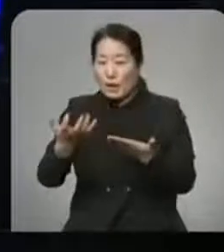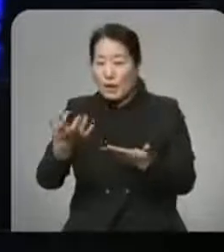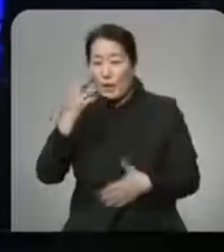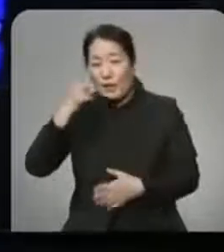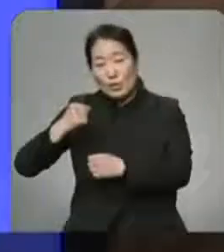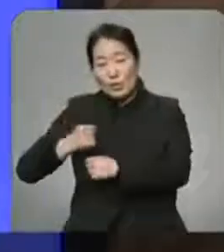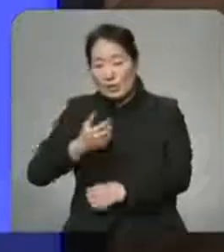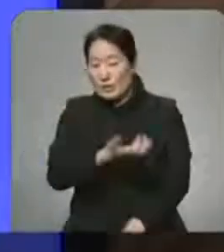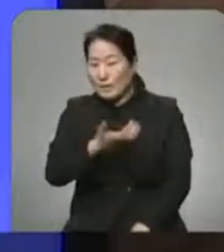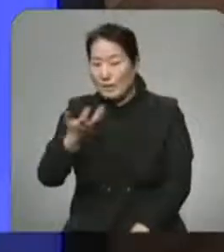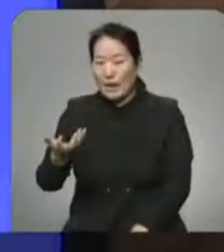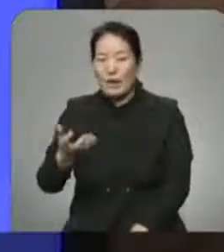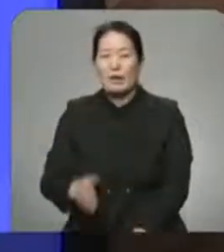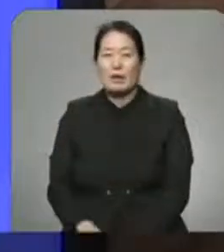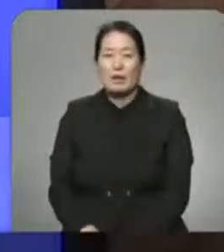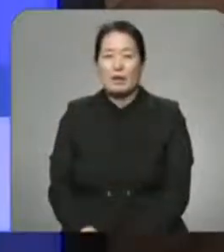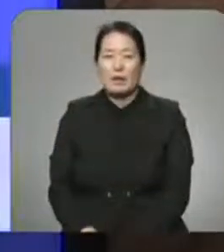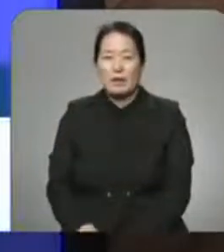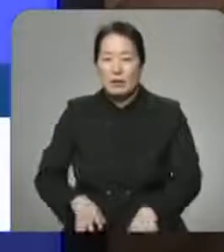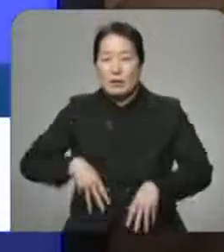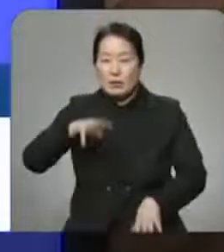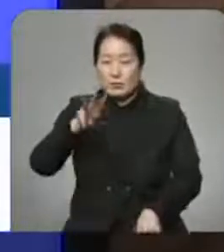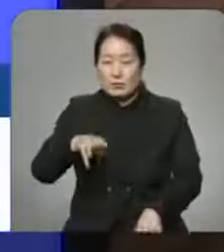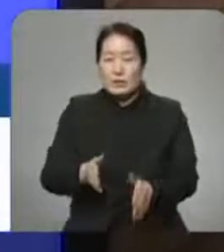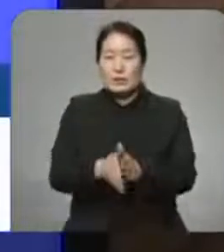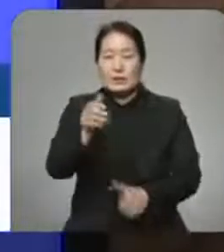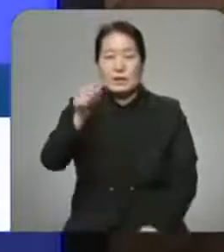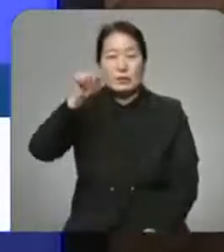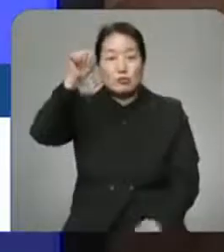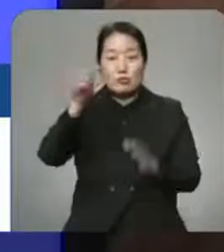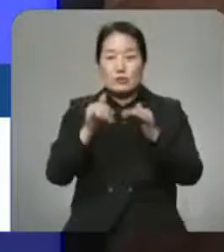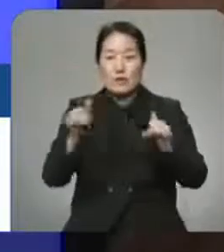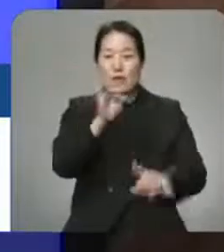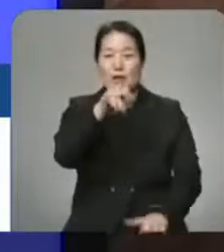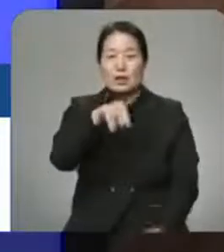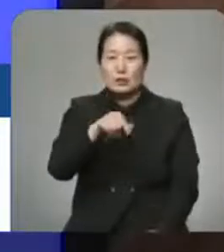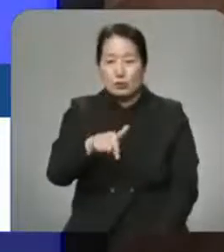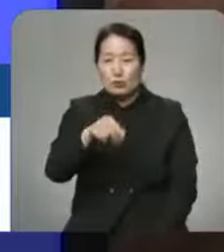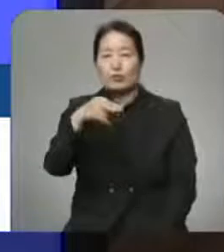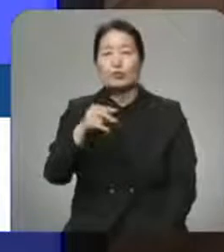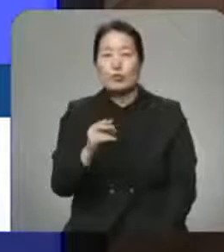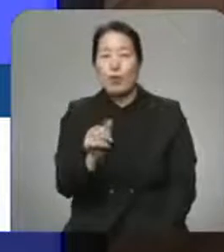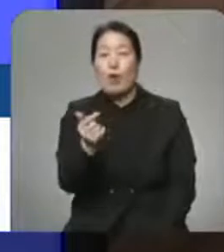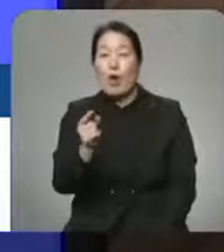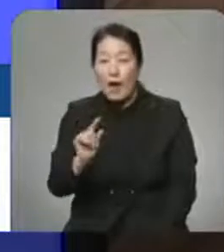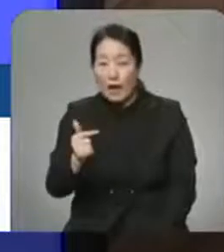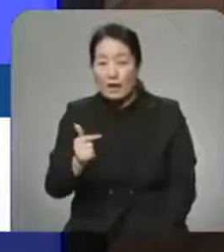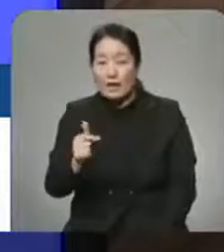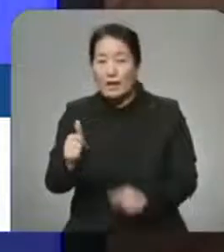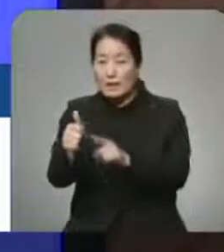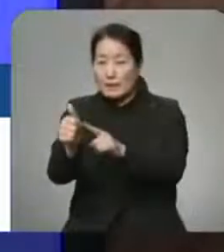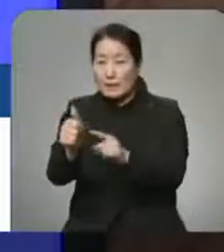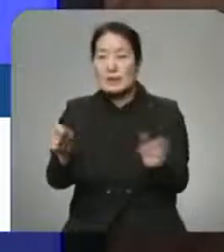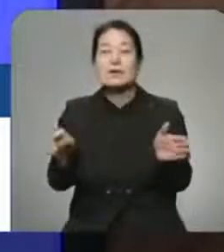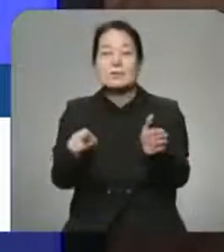밝혔습니다. 저는 춘천시장으로 나온 육동환 시장을 믿습니다. 그